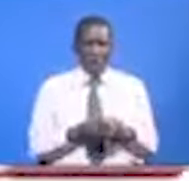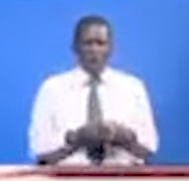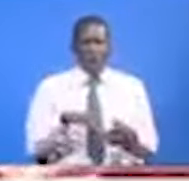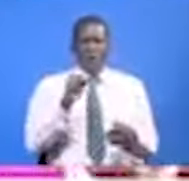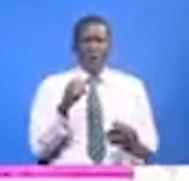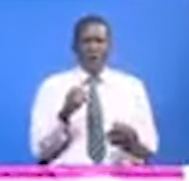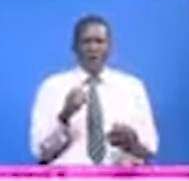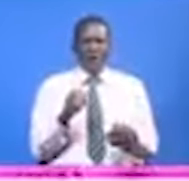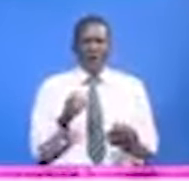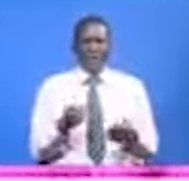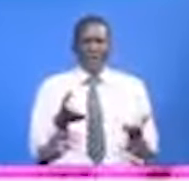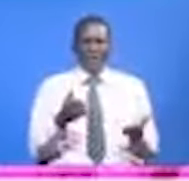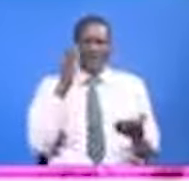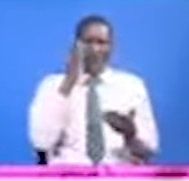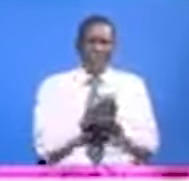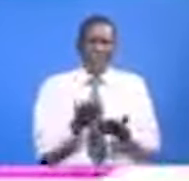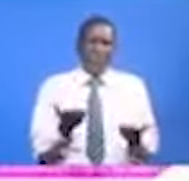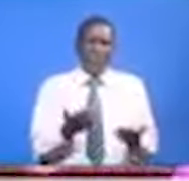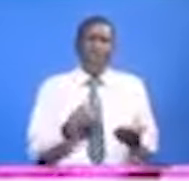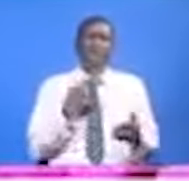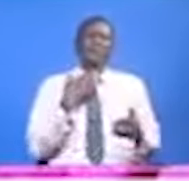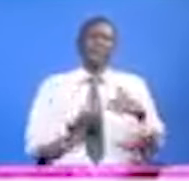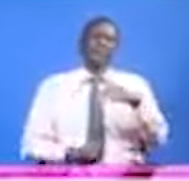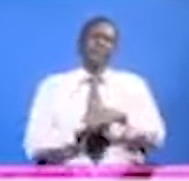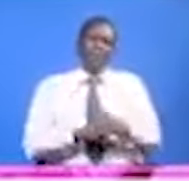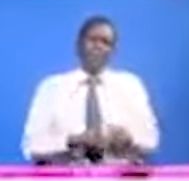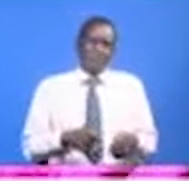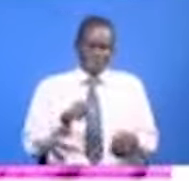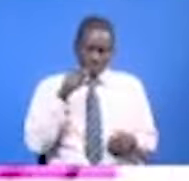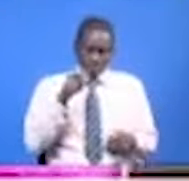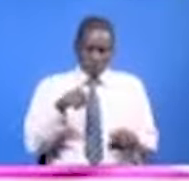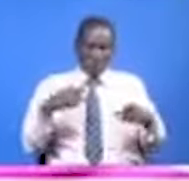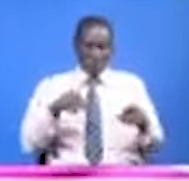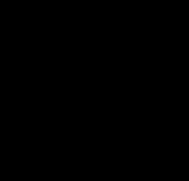So na kwa kweli mimi naunga mkono kabisa wanaopiga marufuku